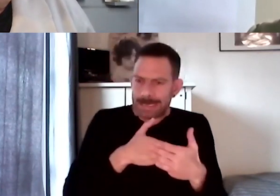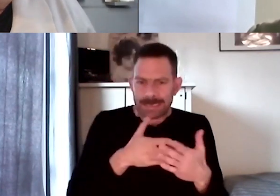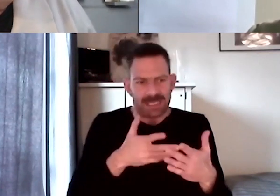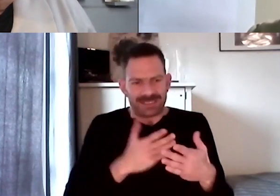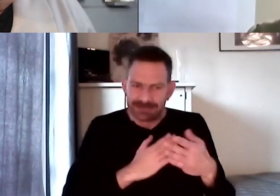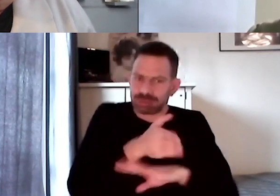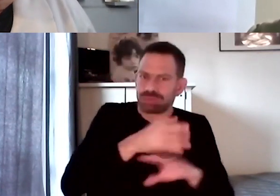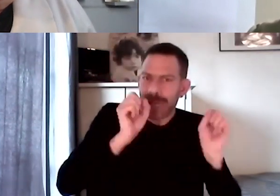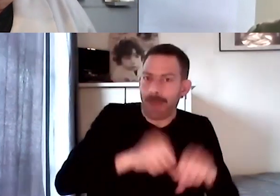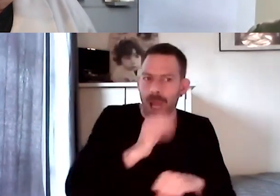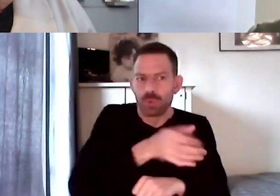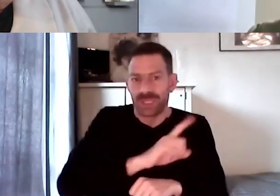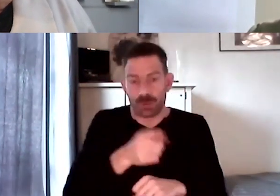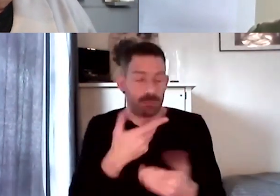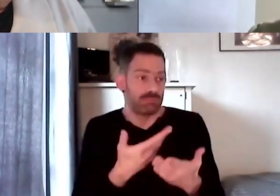voilà,